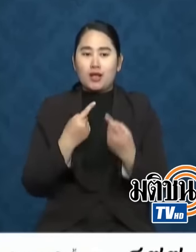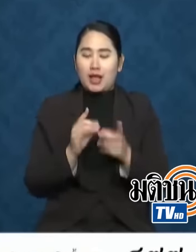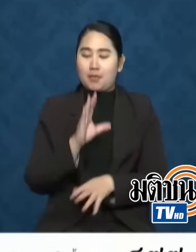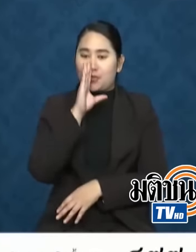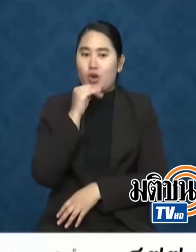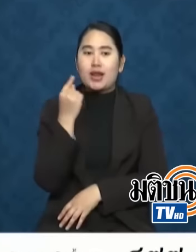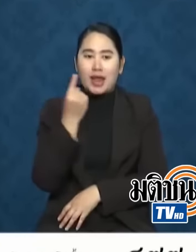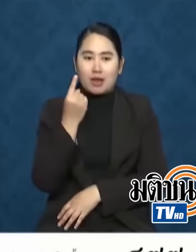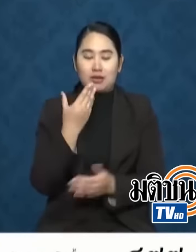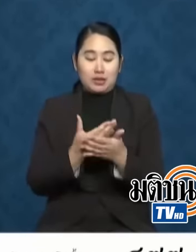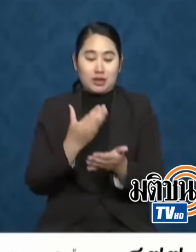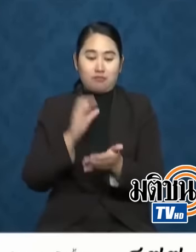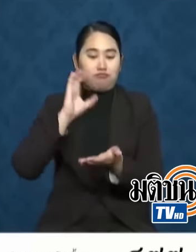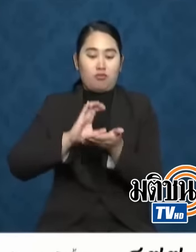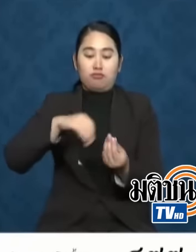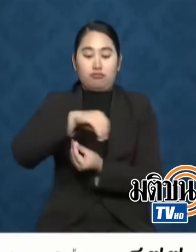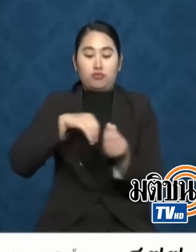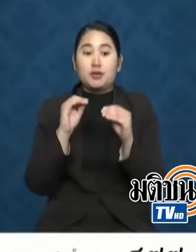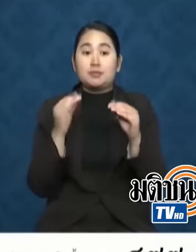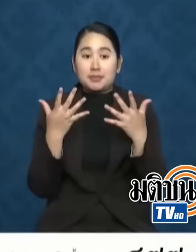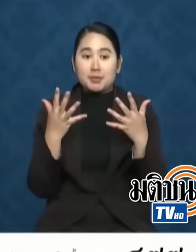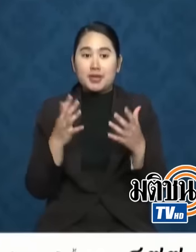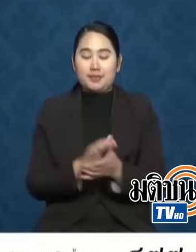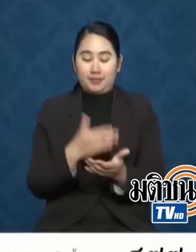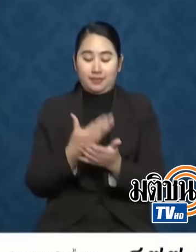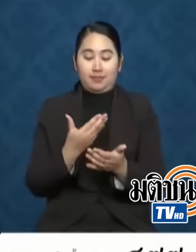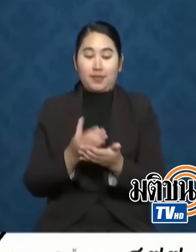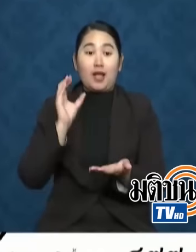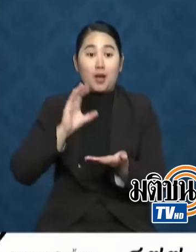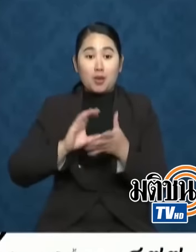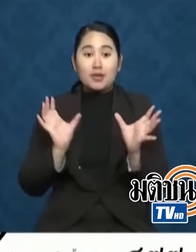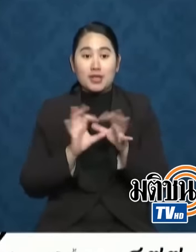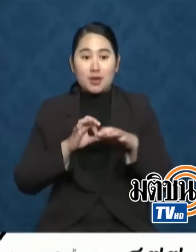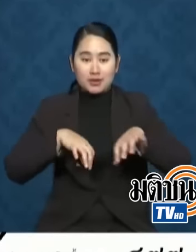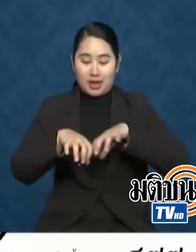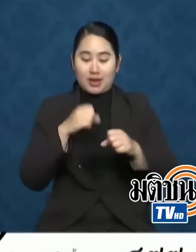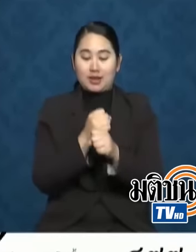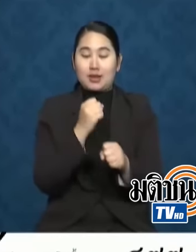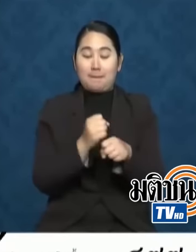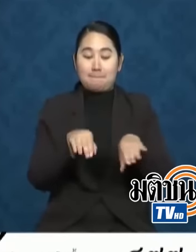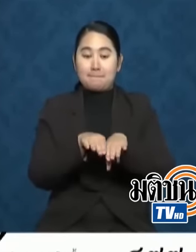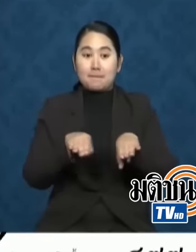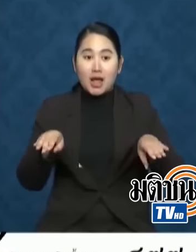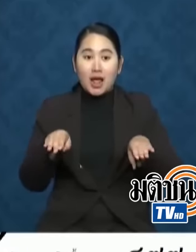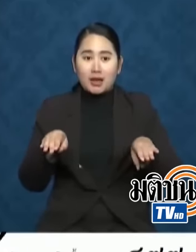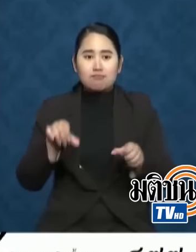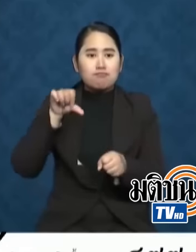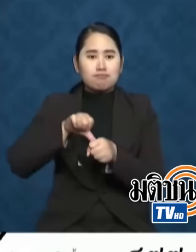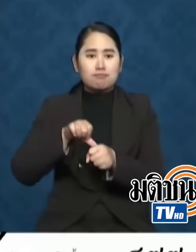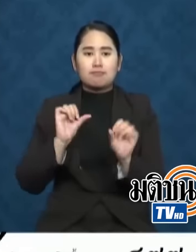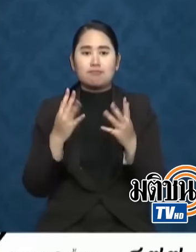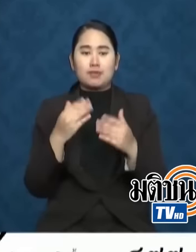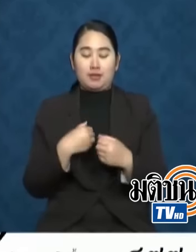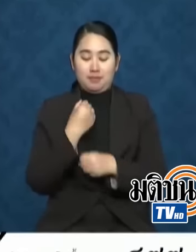อย่างเดียวนะครับเงินไม่มีสักบาทแล้วงบประมาณที่เกี่ยวข้องกับเรื่องของการจัดทำมาตรฐานสินค้าการเกษตรไม่เผาหรือว่าแก๊ปก็ไม่ได้ต่างอะไร